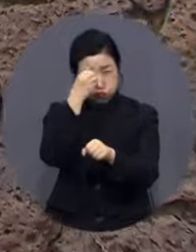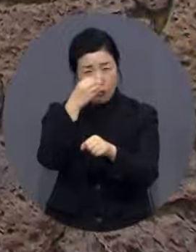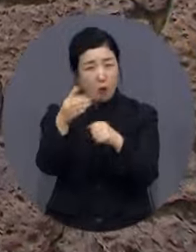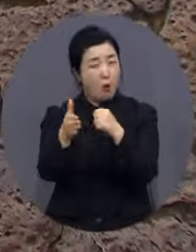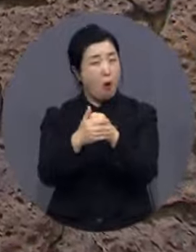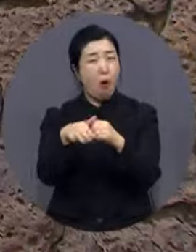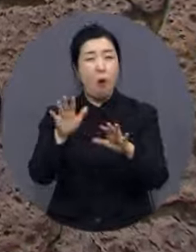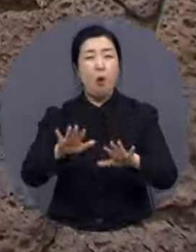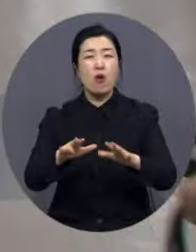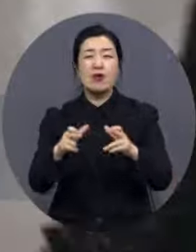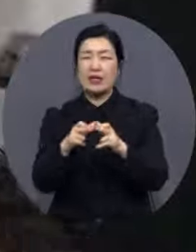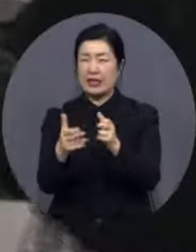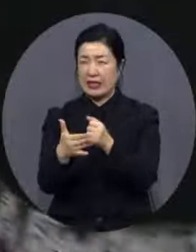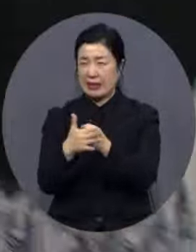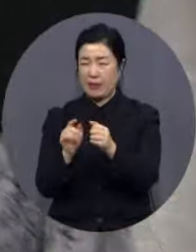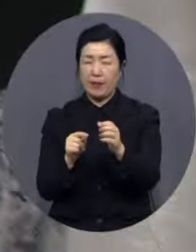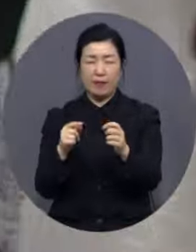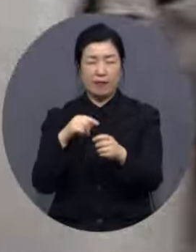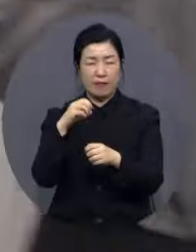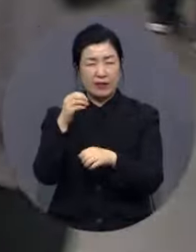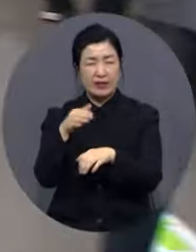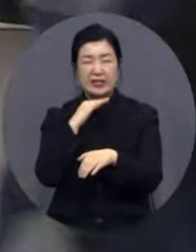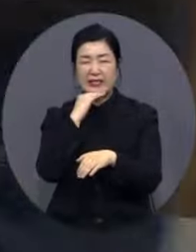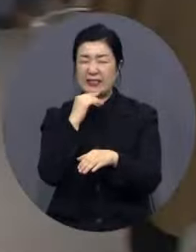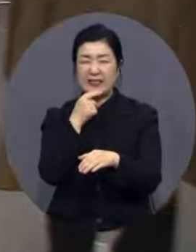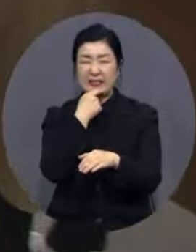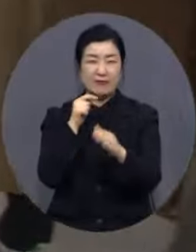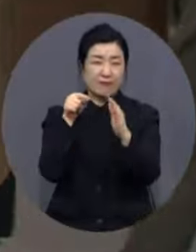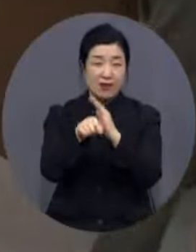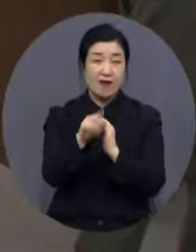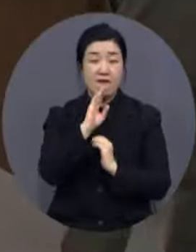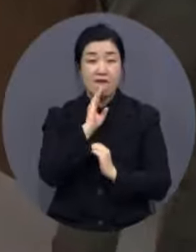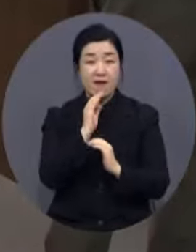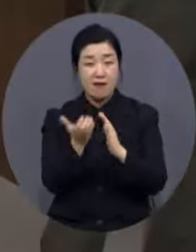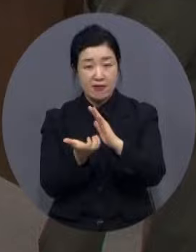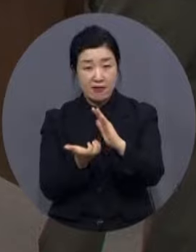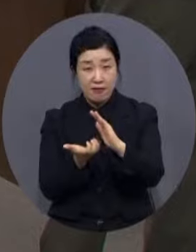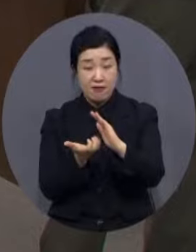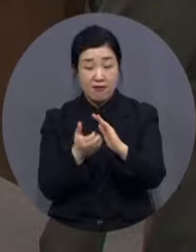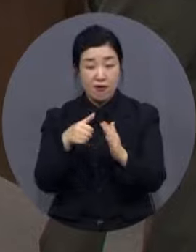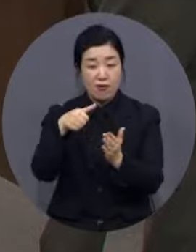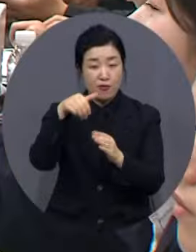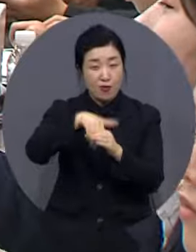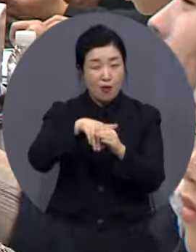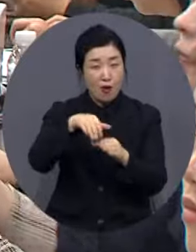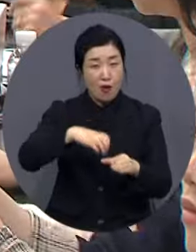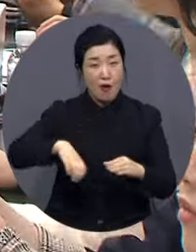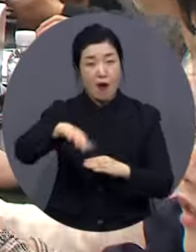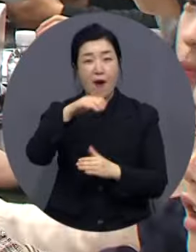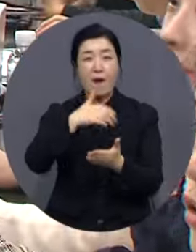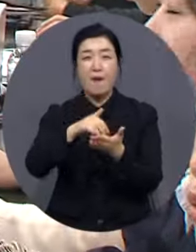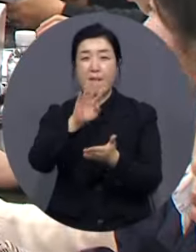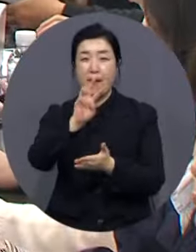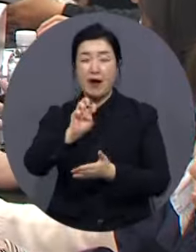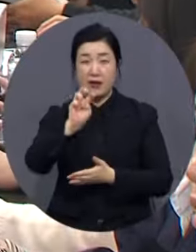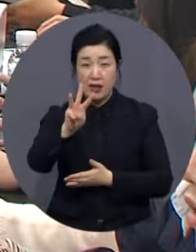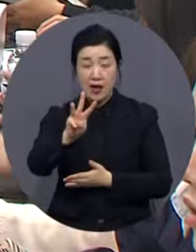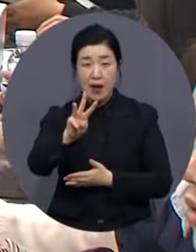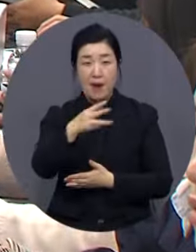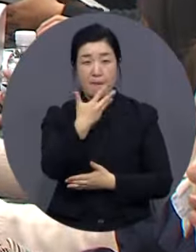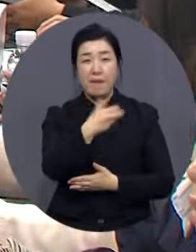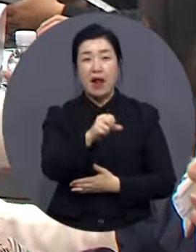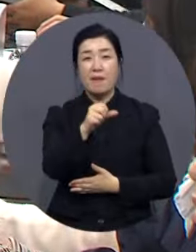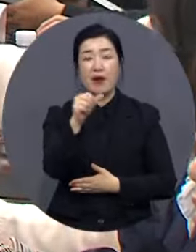그래서 제주지역 사전 투표소는 모두 43곳 첫날 제주에서는 8